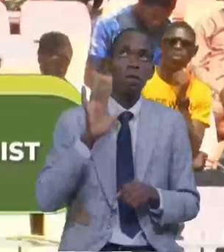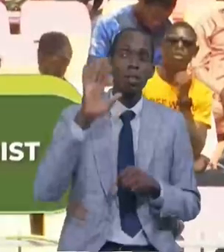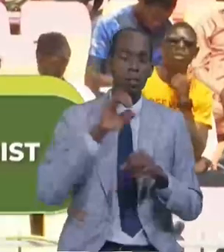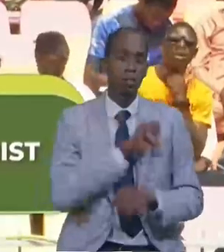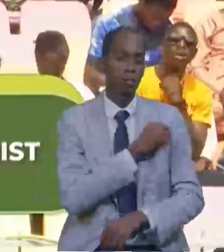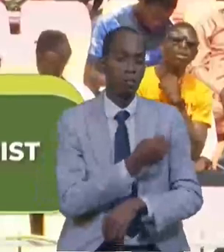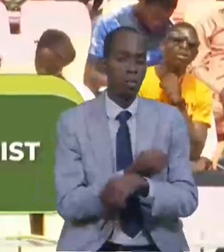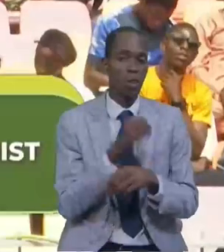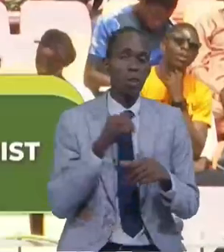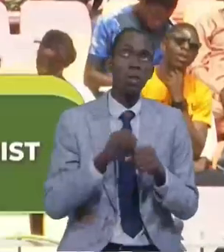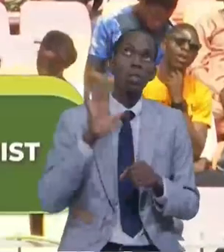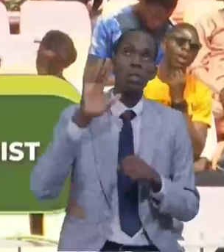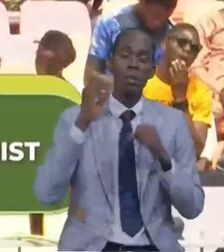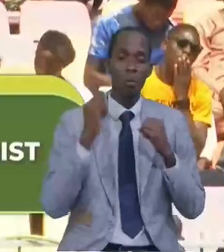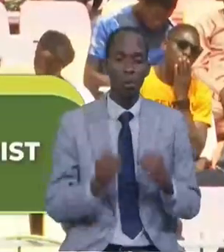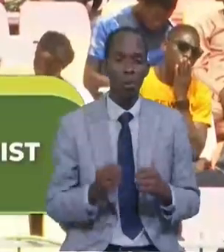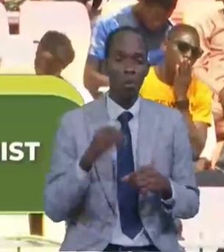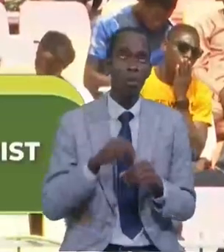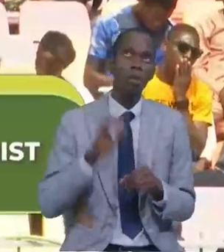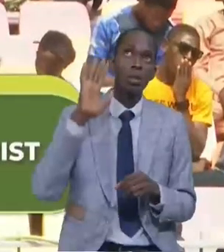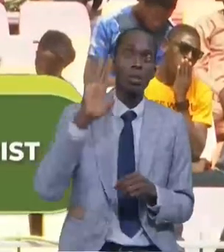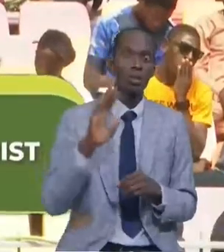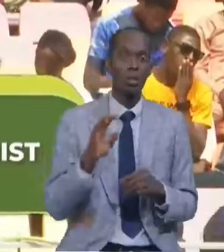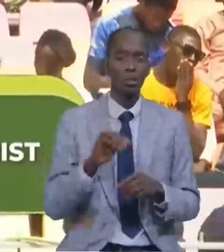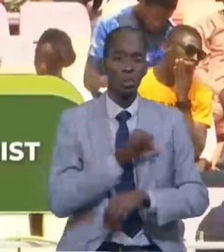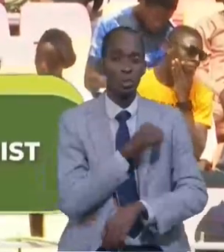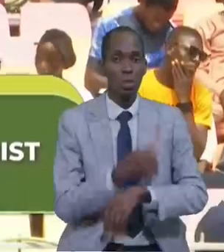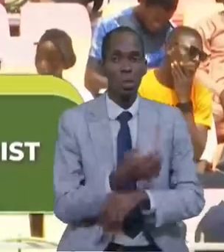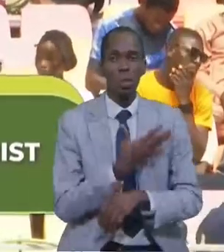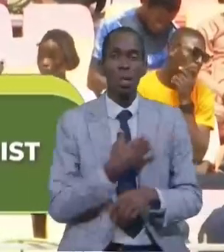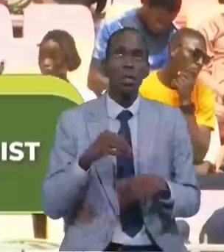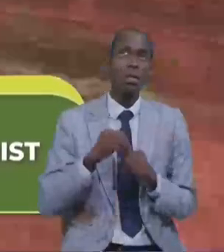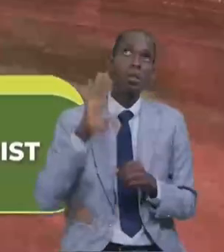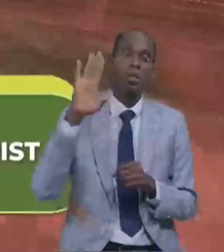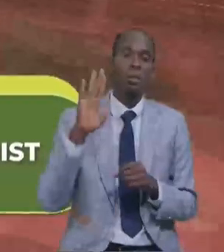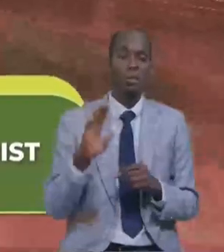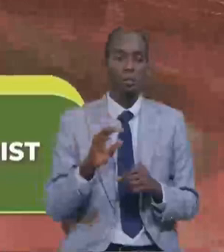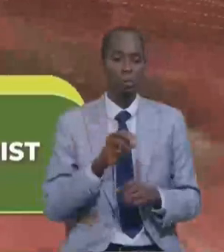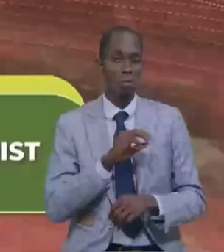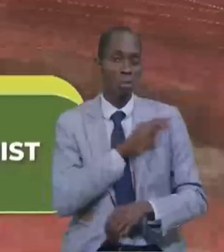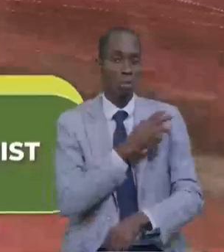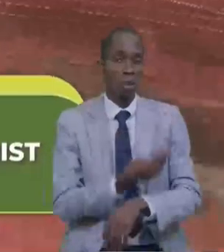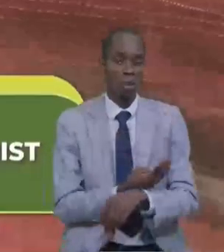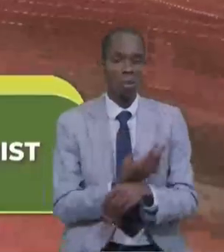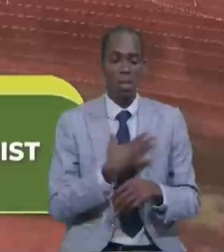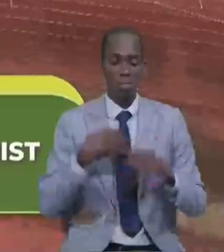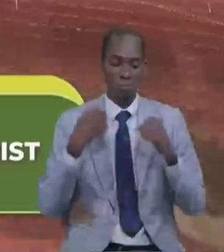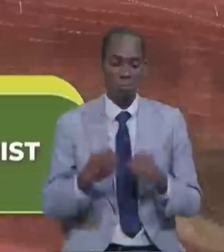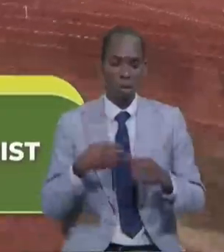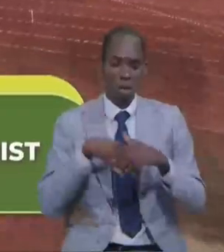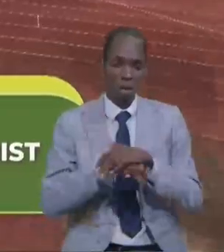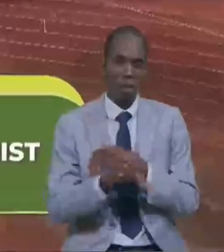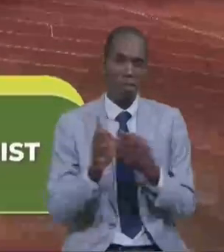puissance, entre en vous. Et maintenant, vous n'êtes plus vide. Le trône de votre cœur n'est